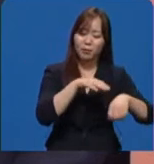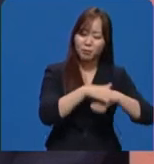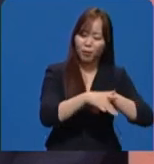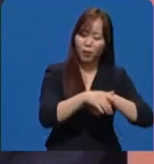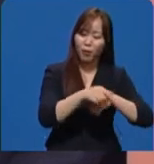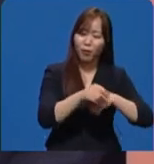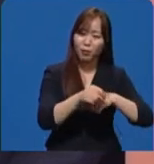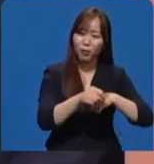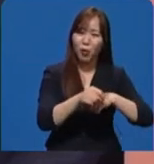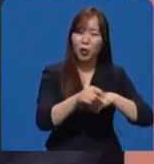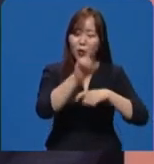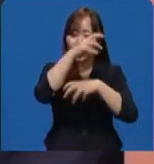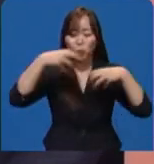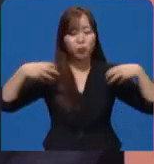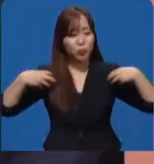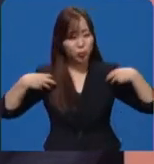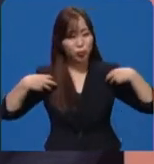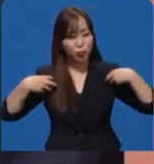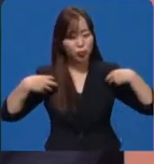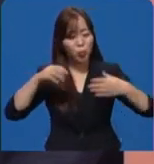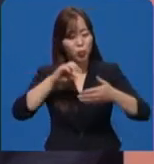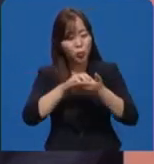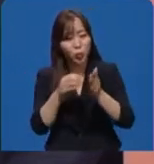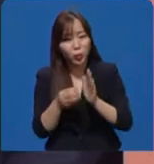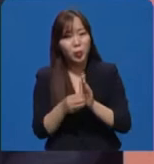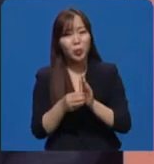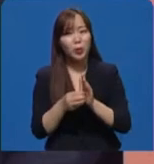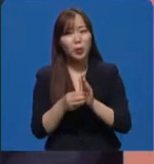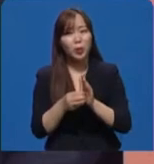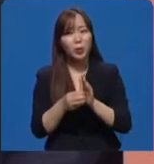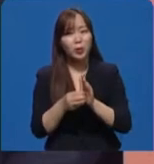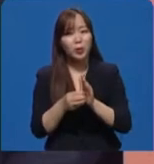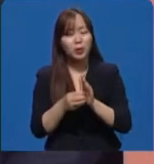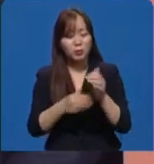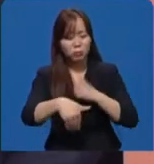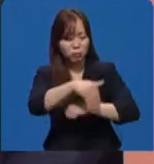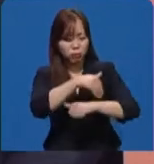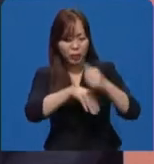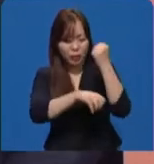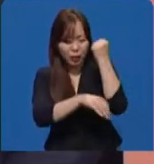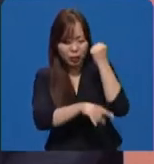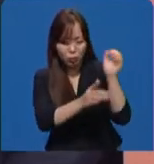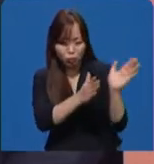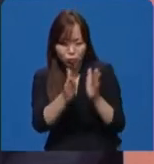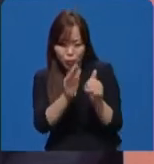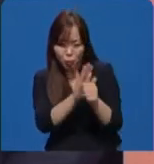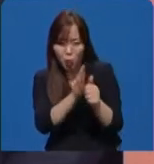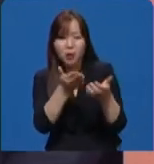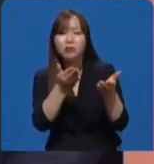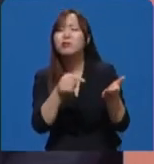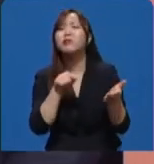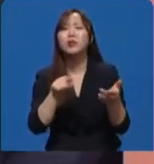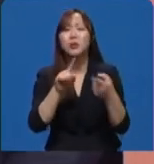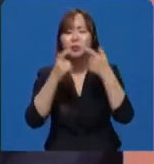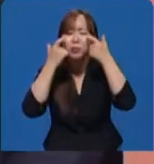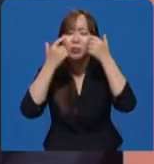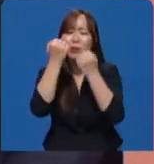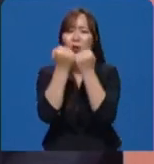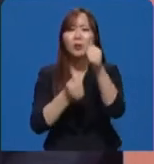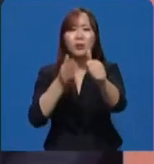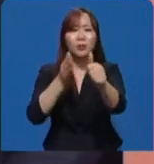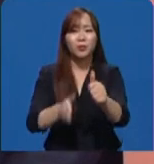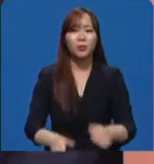하면서 정부는 어느 정도의 그 생태계와 기반 조성만 해주는 것인지를 좀 분명하게